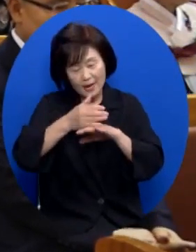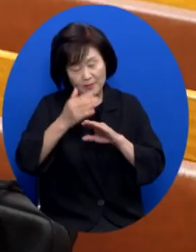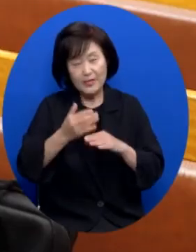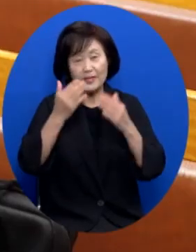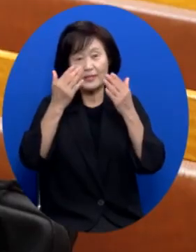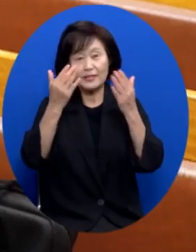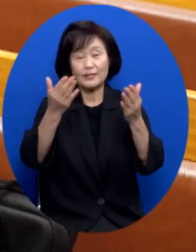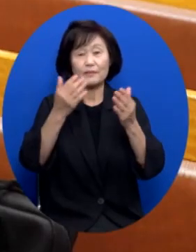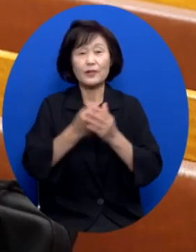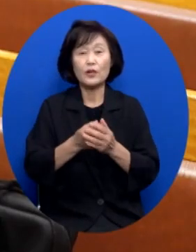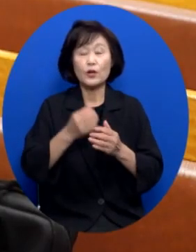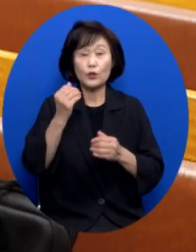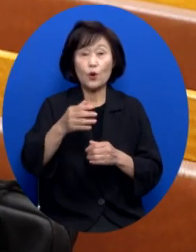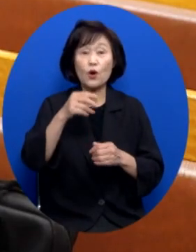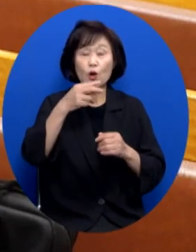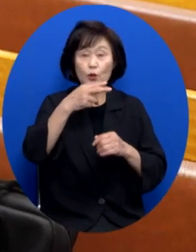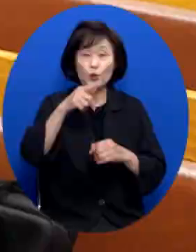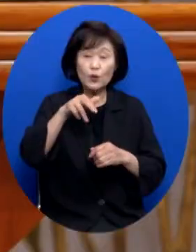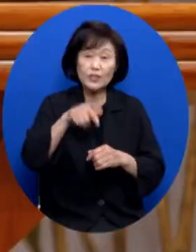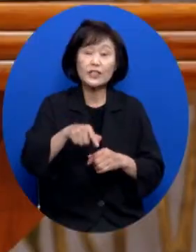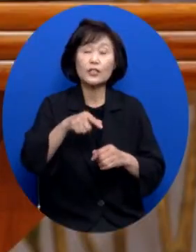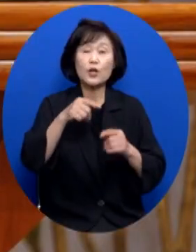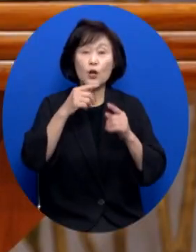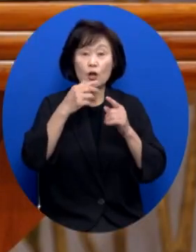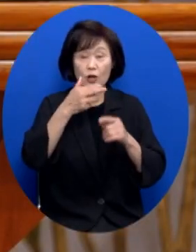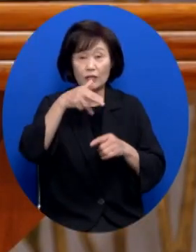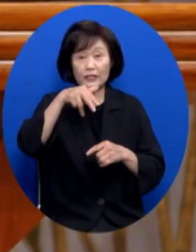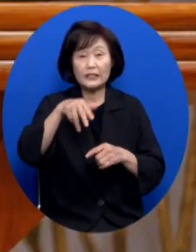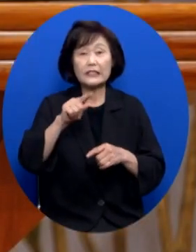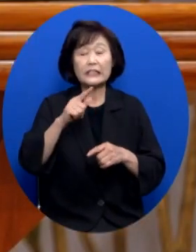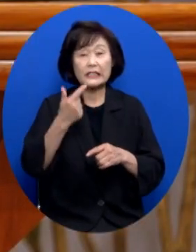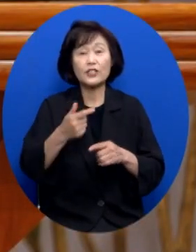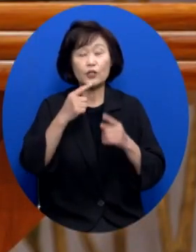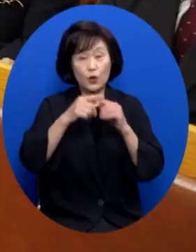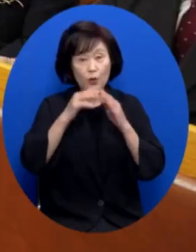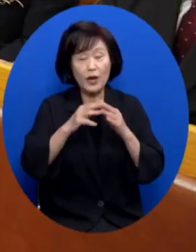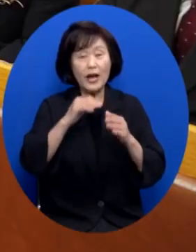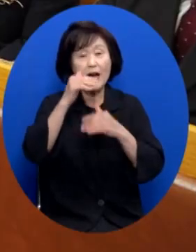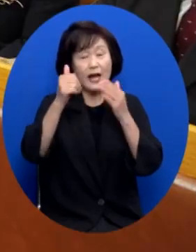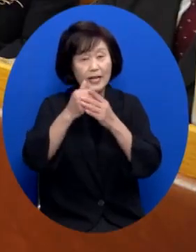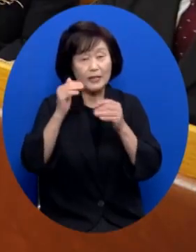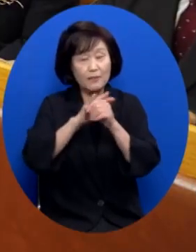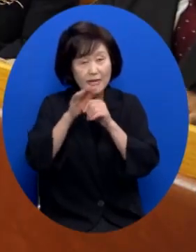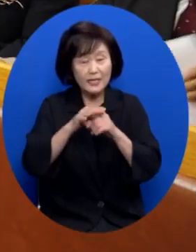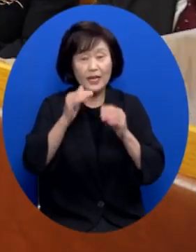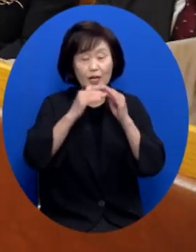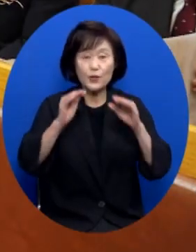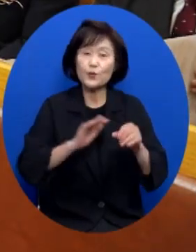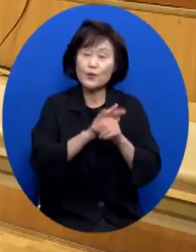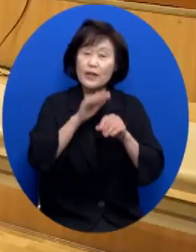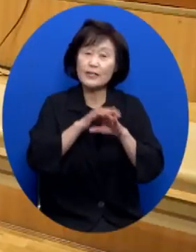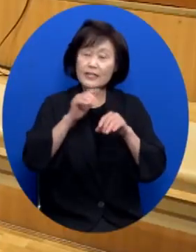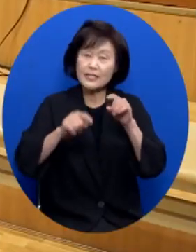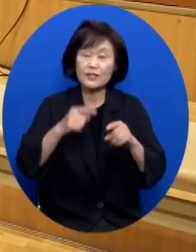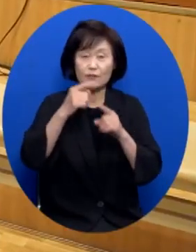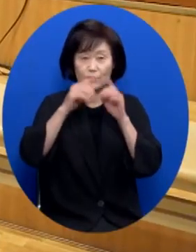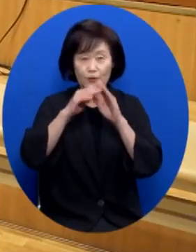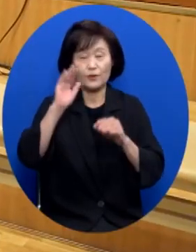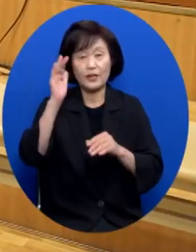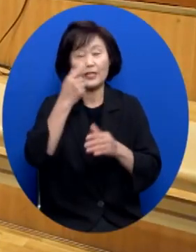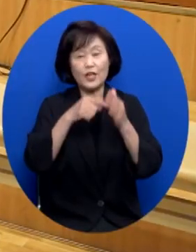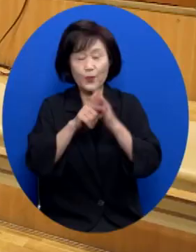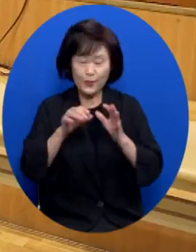전하며 독천교회가 하나님의 사랑 그리고 이웃사랑을 해방과 진실함으로 실천해 나가는 교회가 되도록